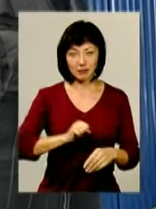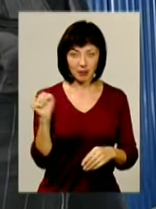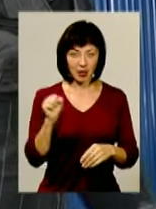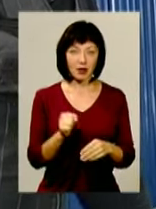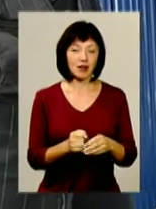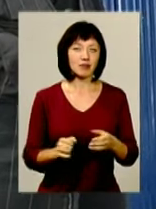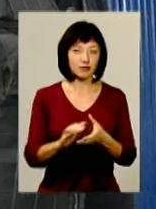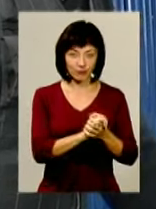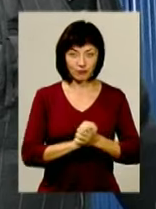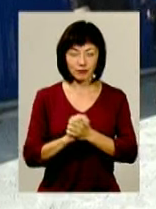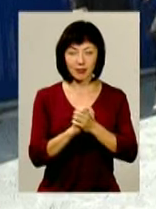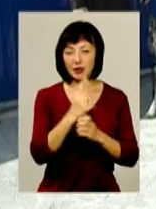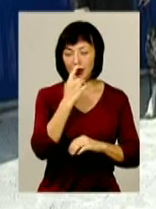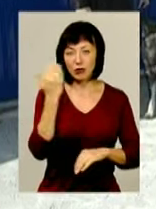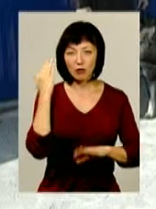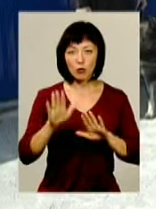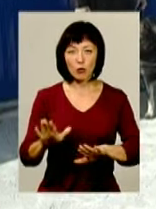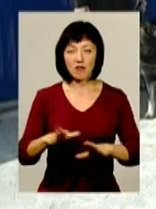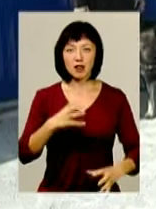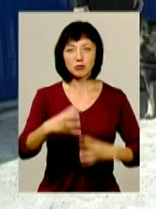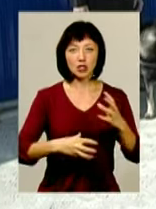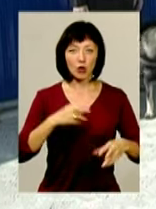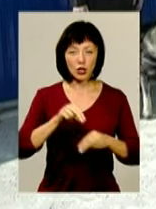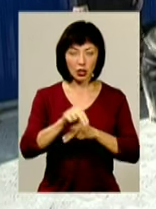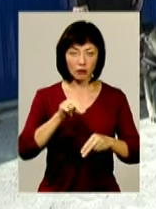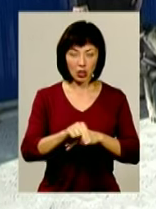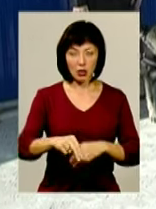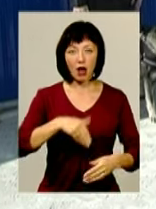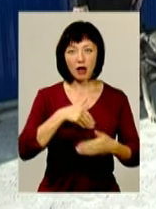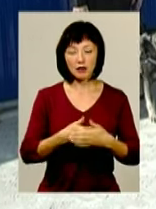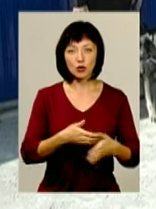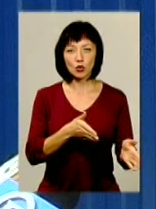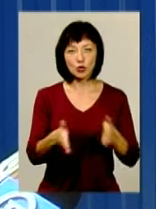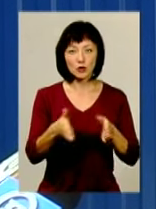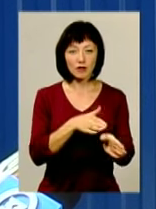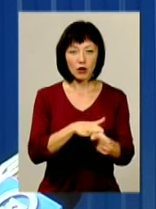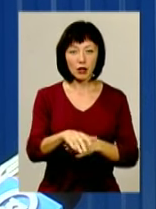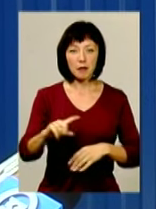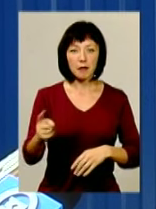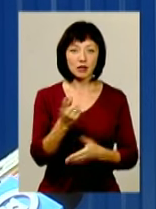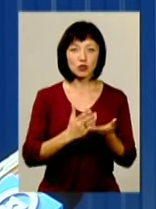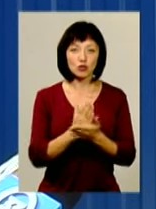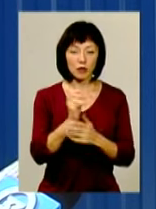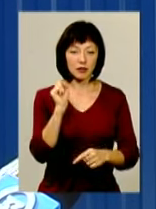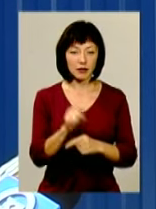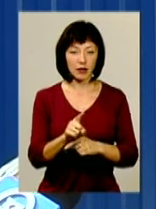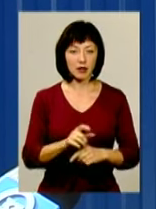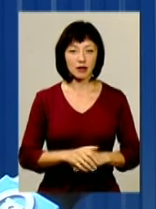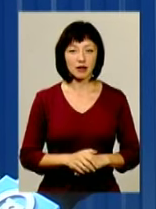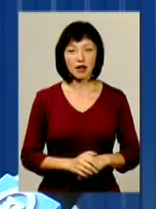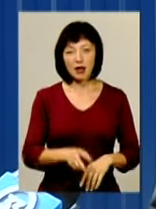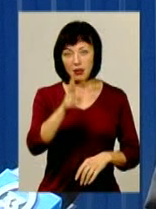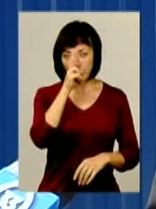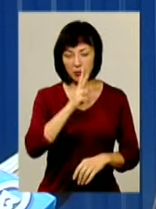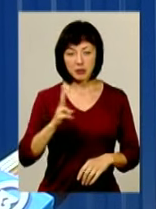вже не розлили вода. Нещодавно побували на міжнародних навчаннях і вже активно готуються до виконання перших службових завдань. Два місяці